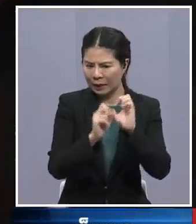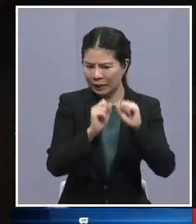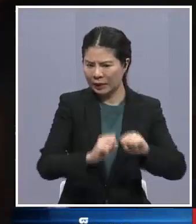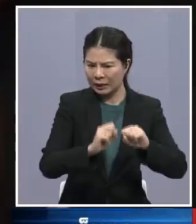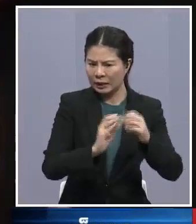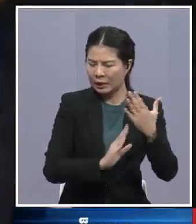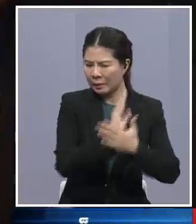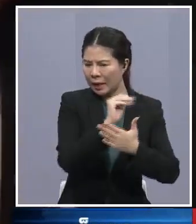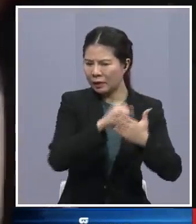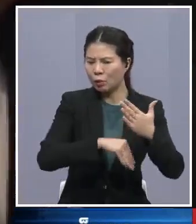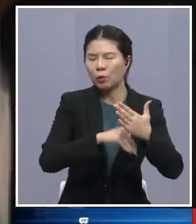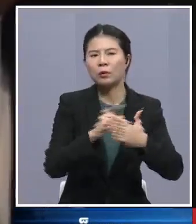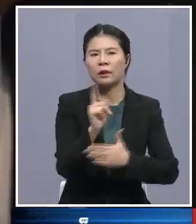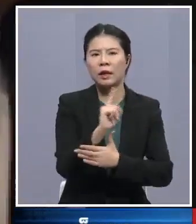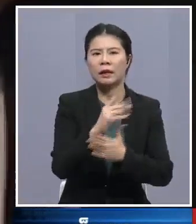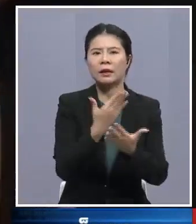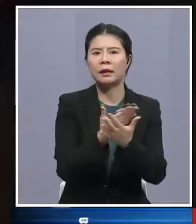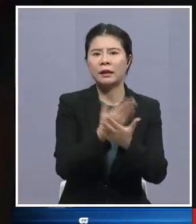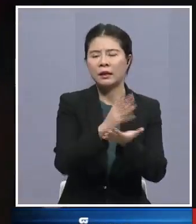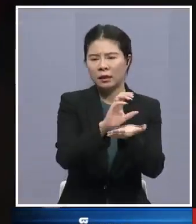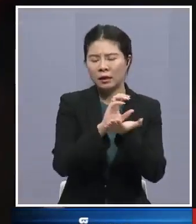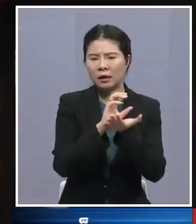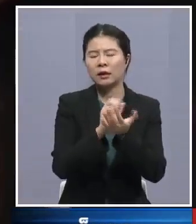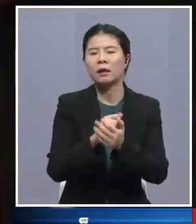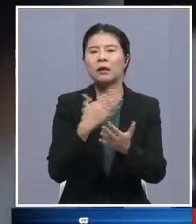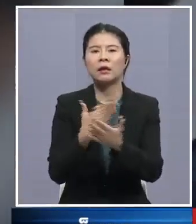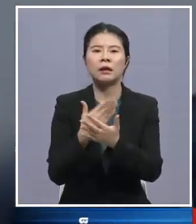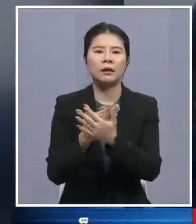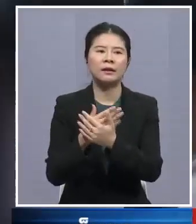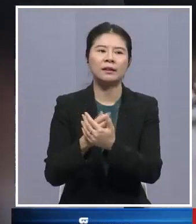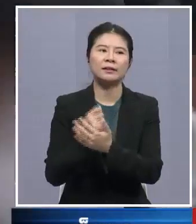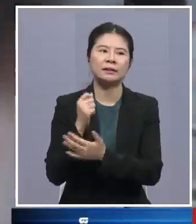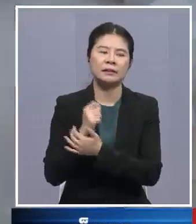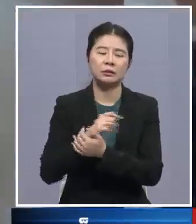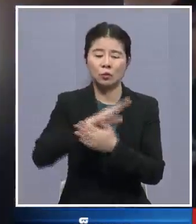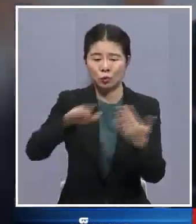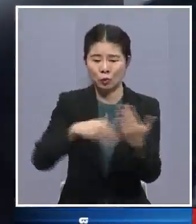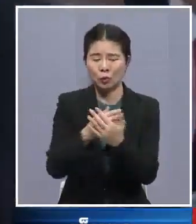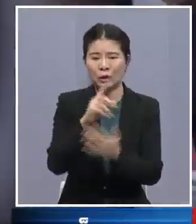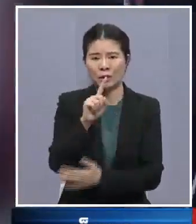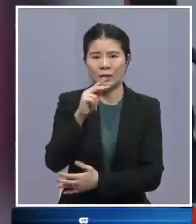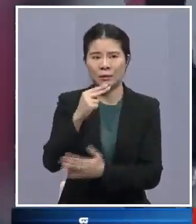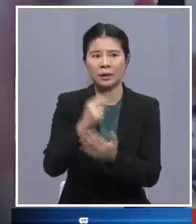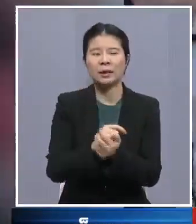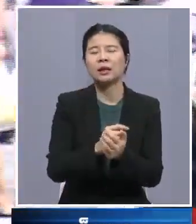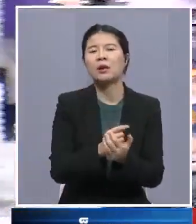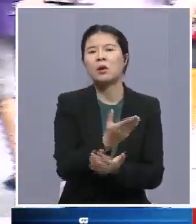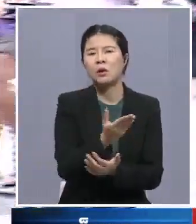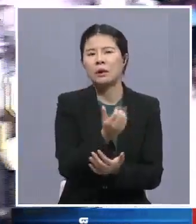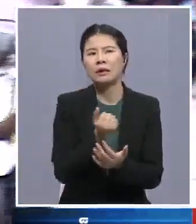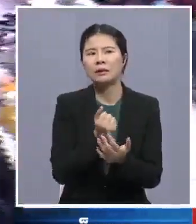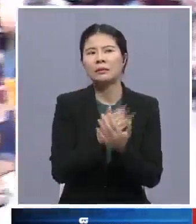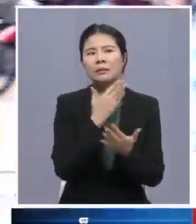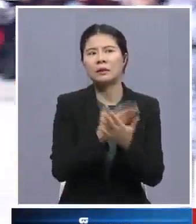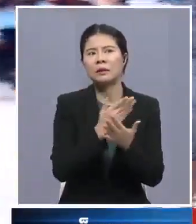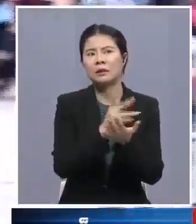การตัดสินใจเลือกแหล่งเงินทุนในโครงการแจกเงินดิจิทัล 10,000 บาทแล้วออกเป็นพรบ.เงินกู้ถือว่ารัฐบาลเศรษฐายึดหลักป